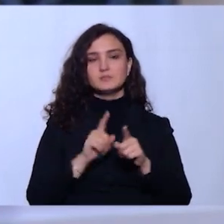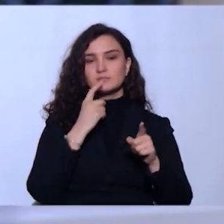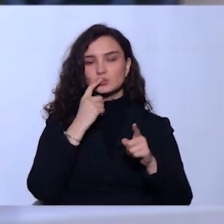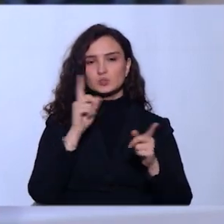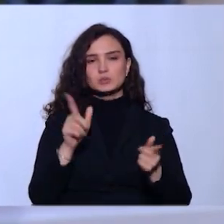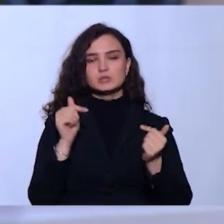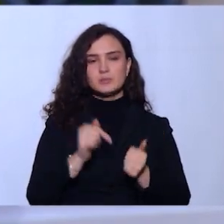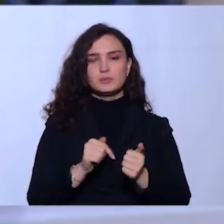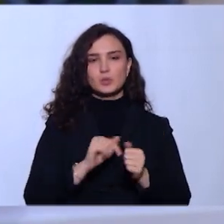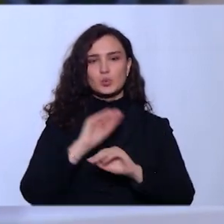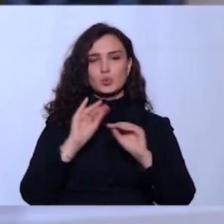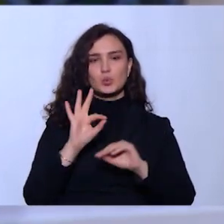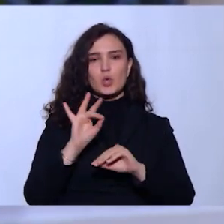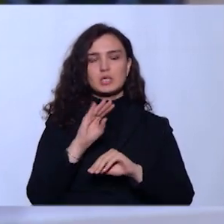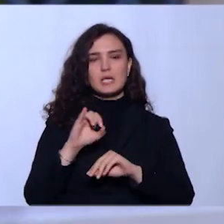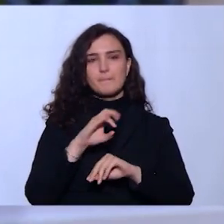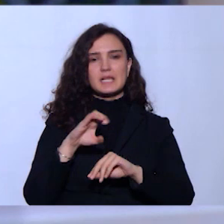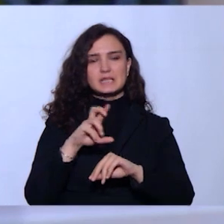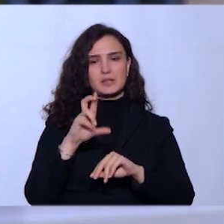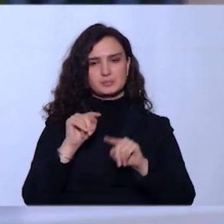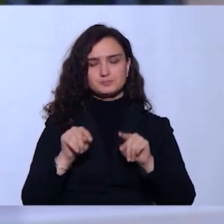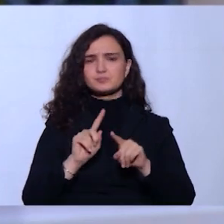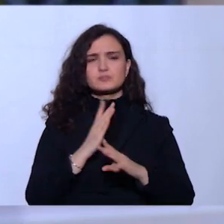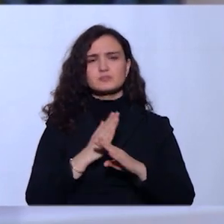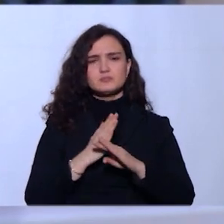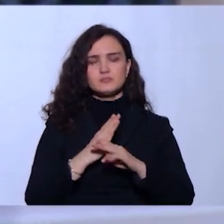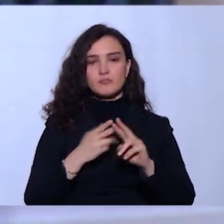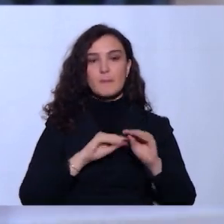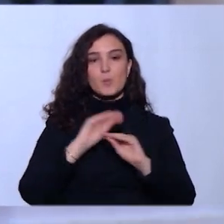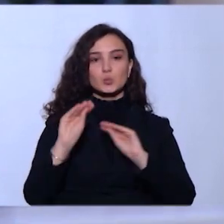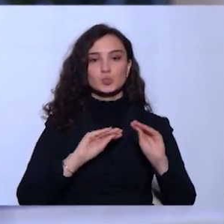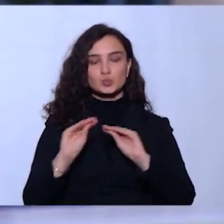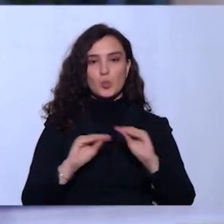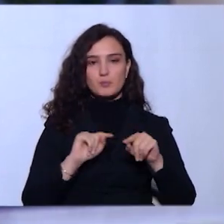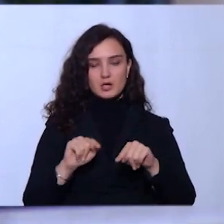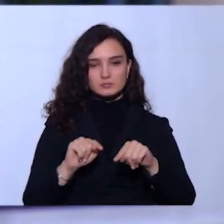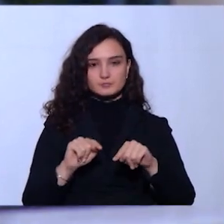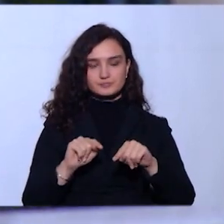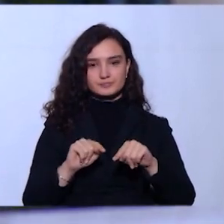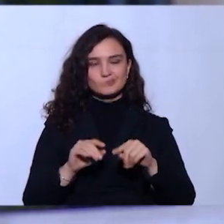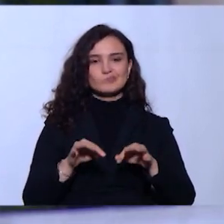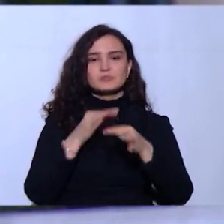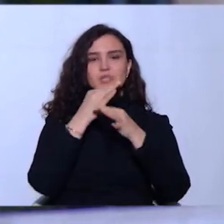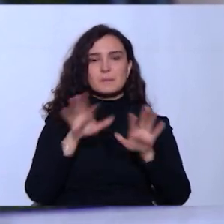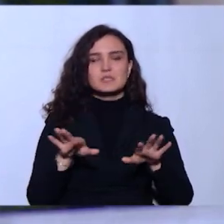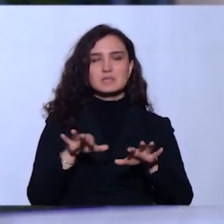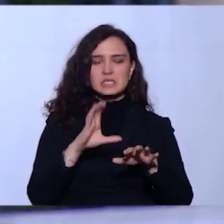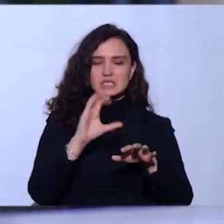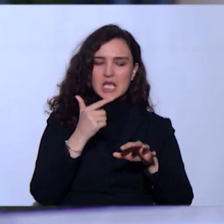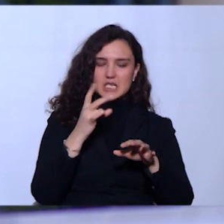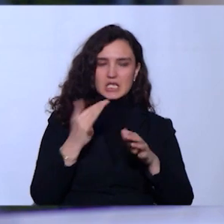კვერცხს უხდება ორნამენტები. რა არის ორნამენტი? ეს არის მორთულობა ნებისმიერი